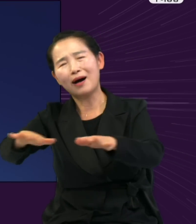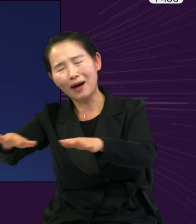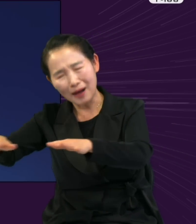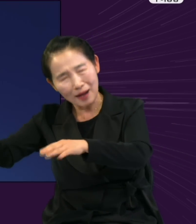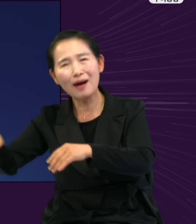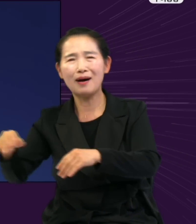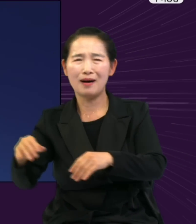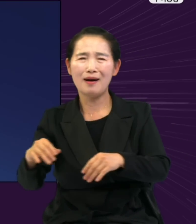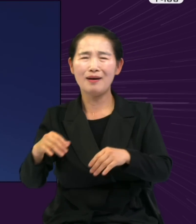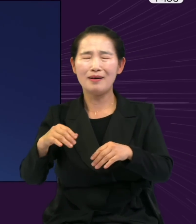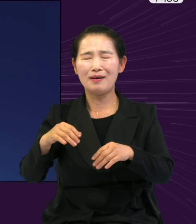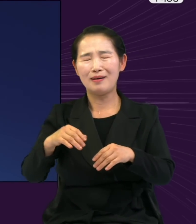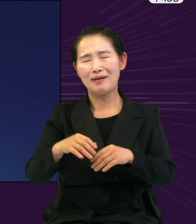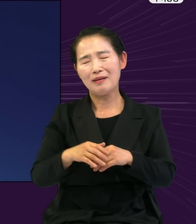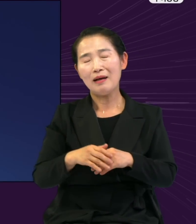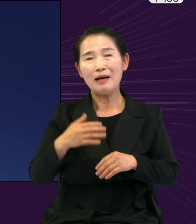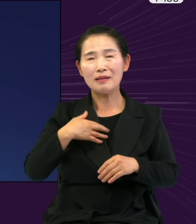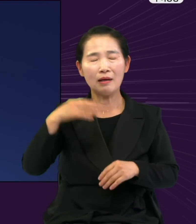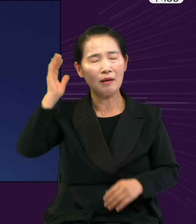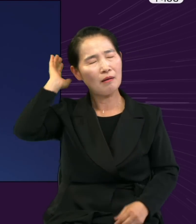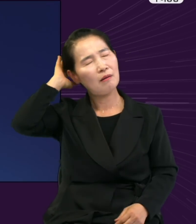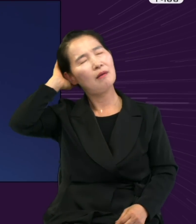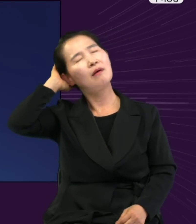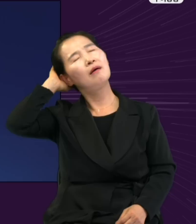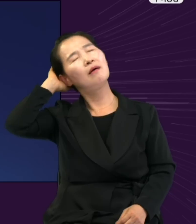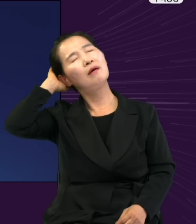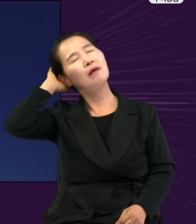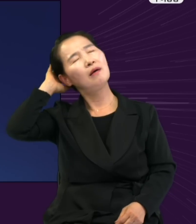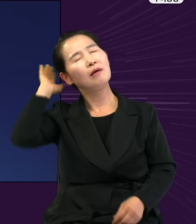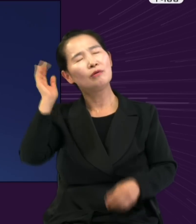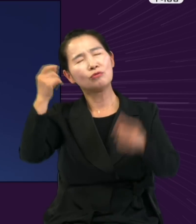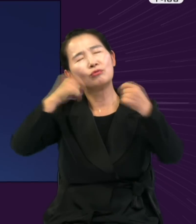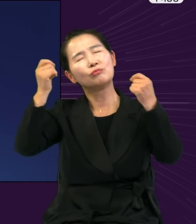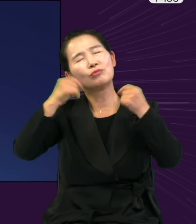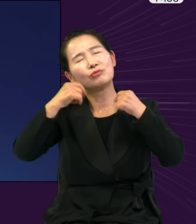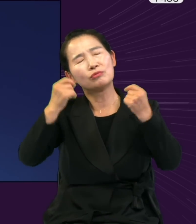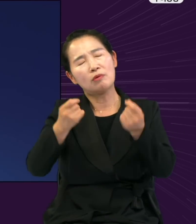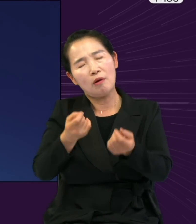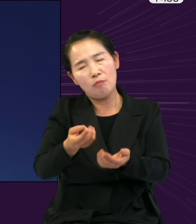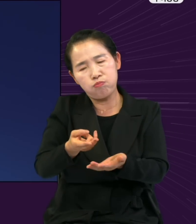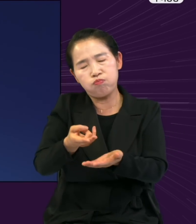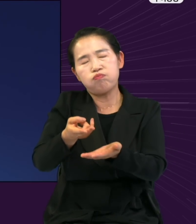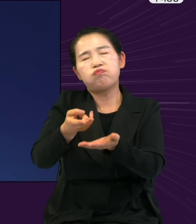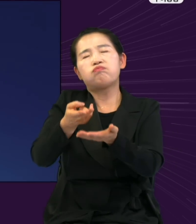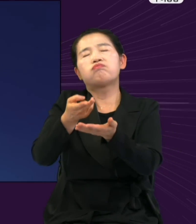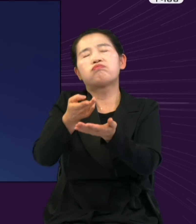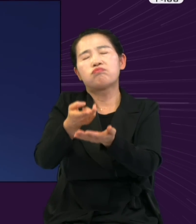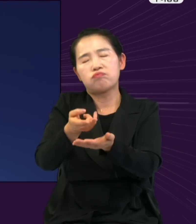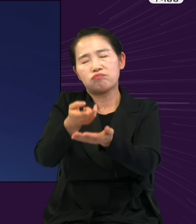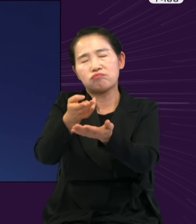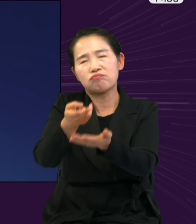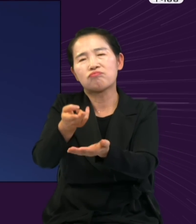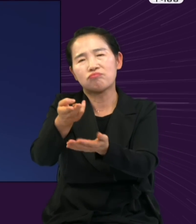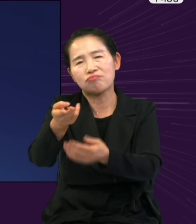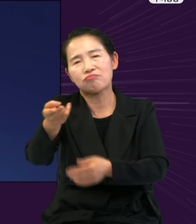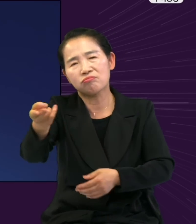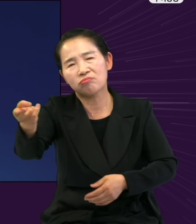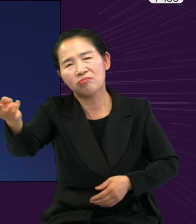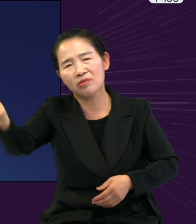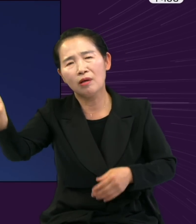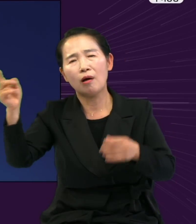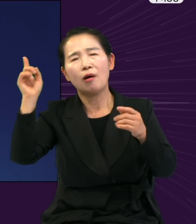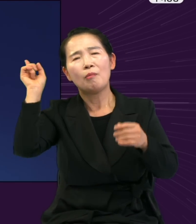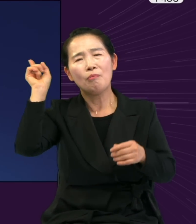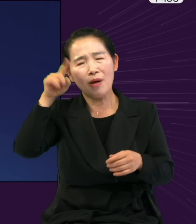그 바다 위를 둥둥 떠다니는 배와도 같았습니다. 매일 부르짖었고 매일 기도했고